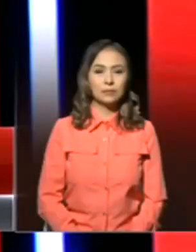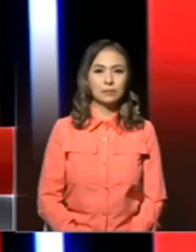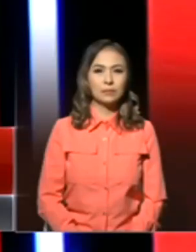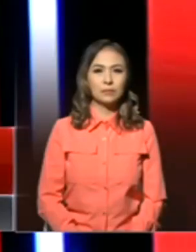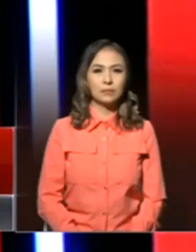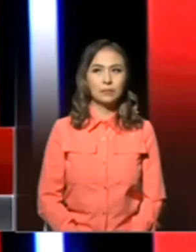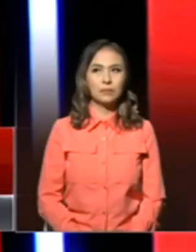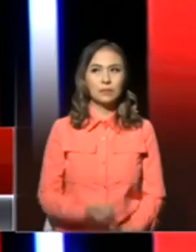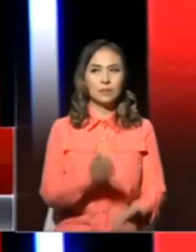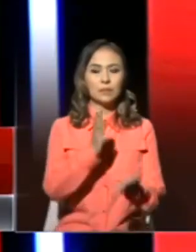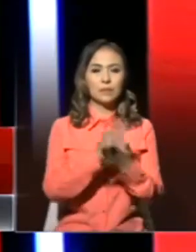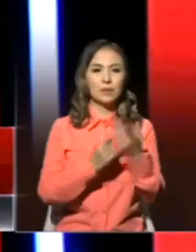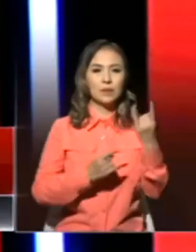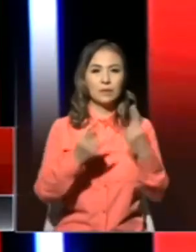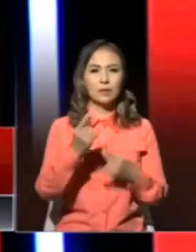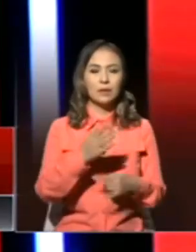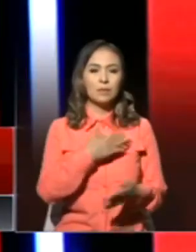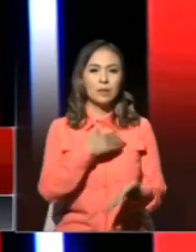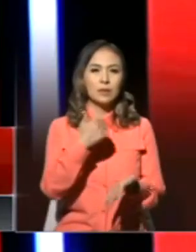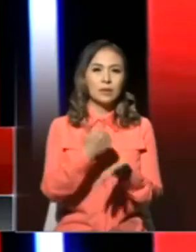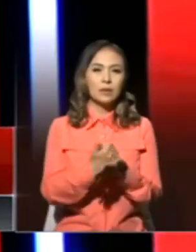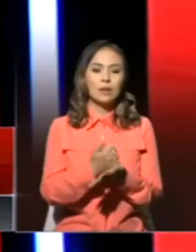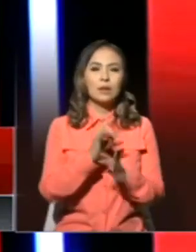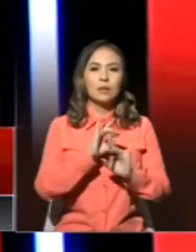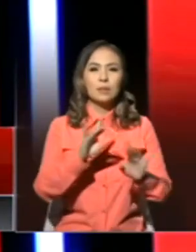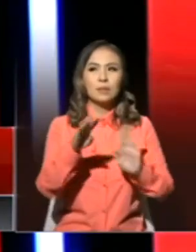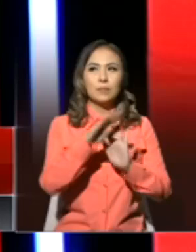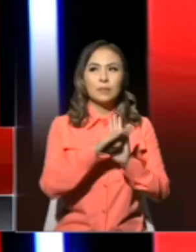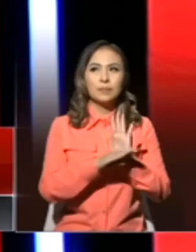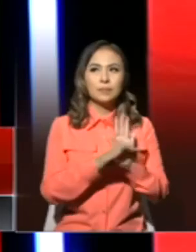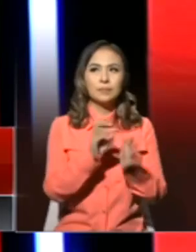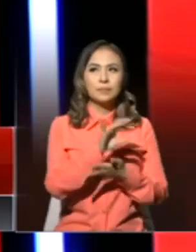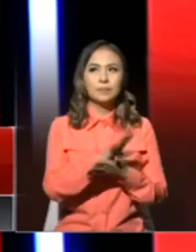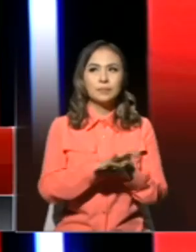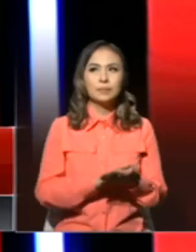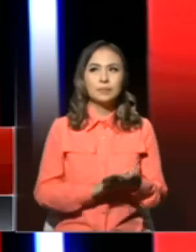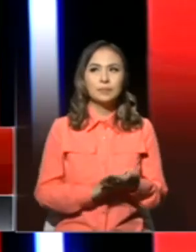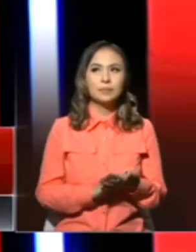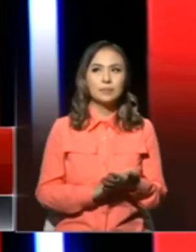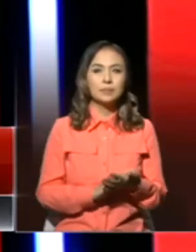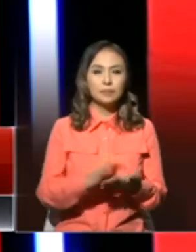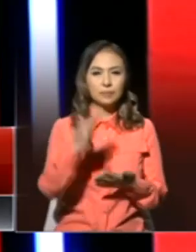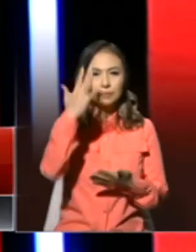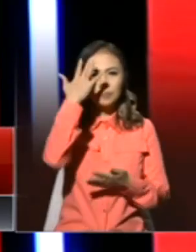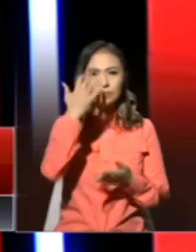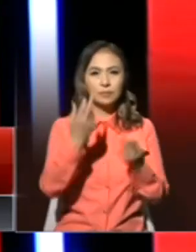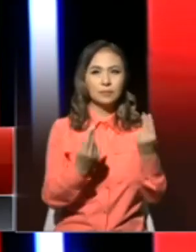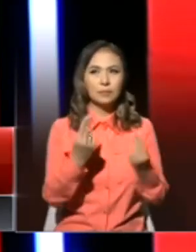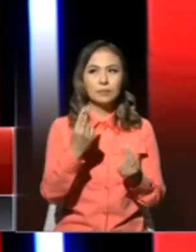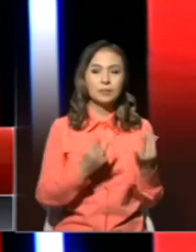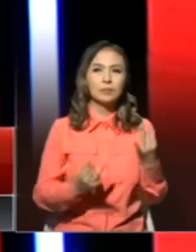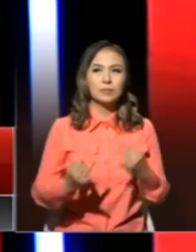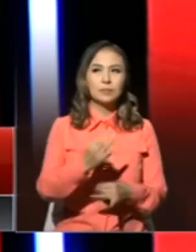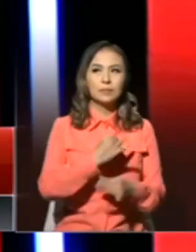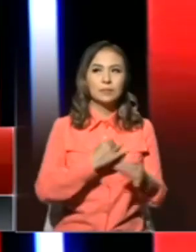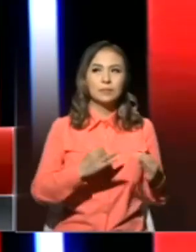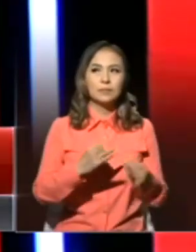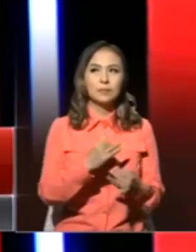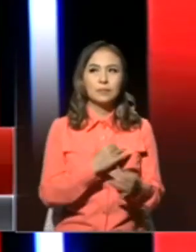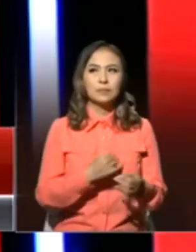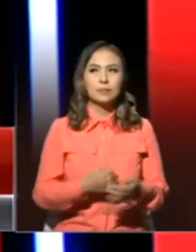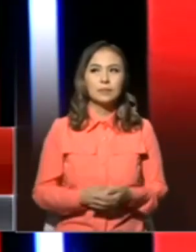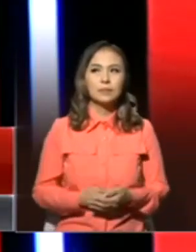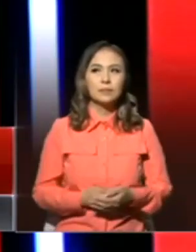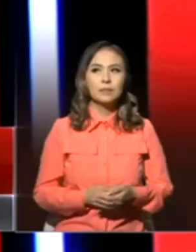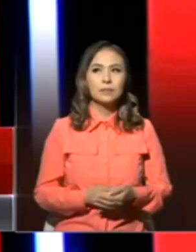спикерлер, біз тікелей эфирдеміз, еліміздің бас саяси бағдарламасын әрі қарай жалғастырамыз. Құмар ойындардың құрығын талқылап жатырмыз. Енді